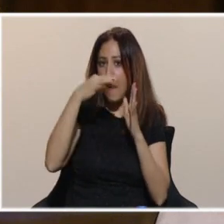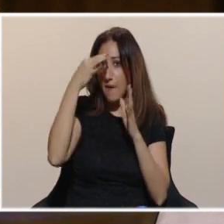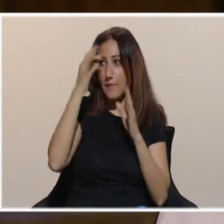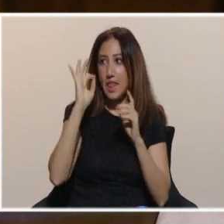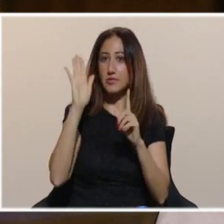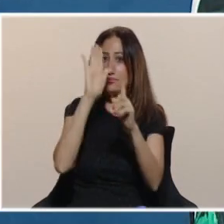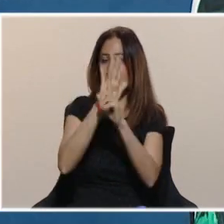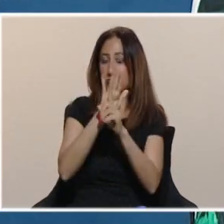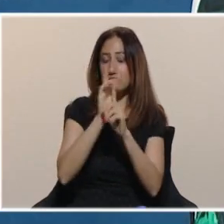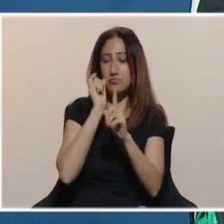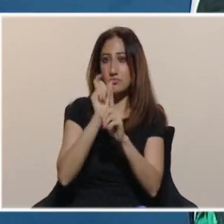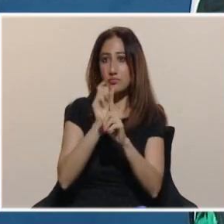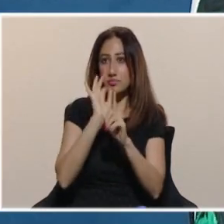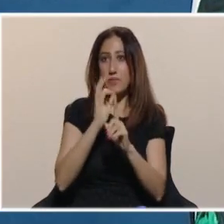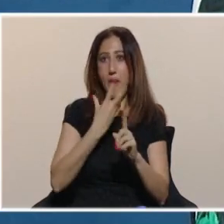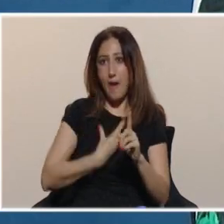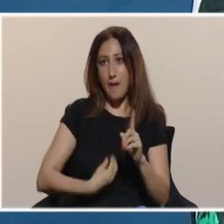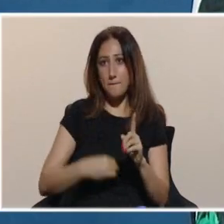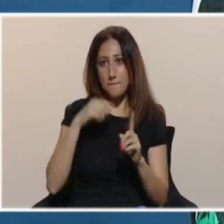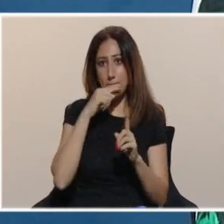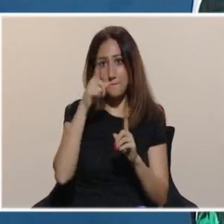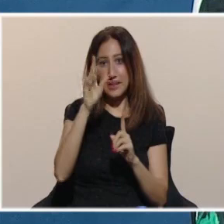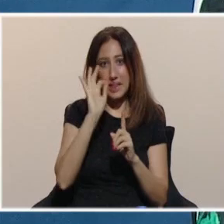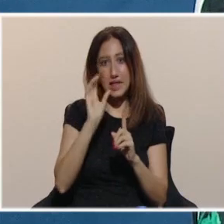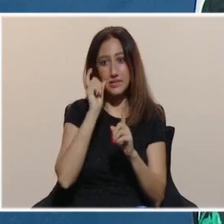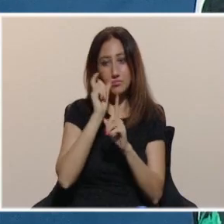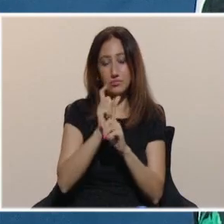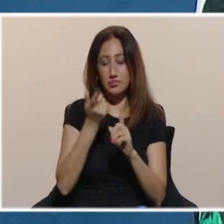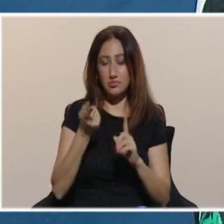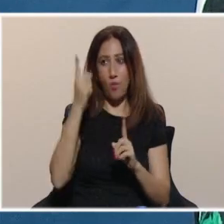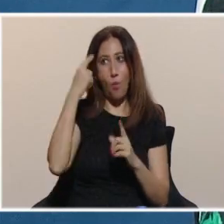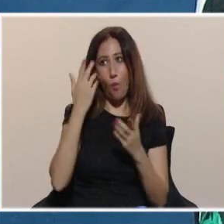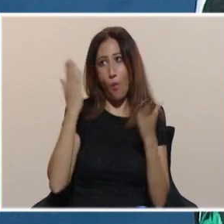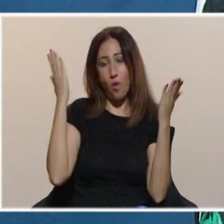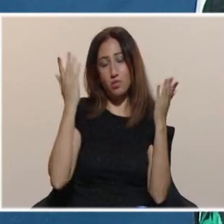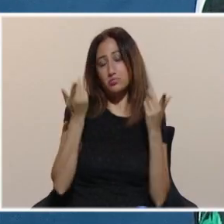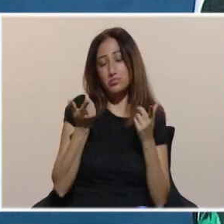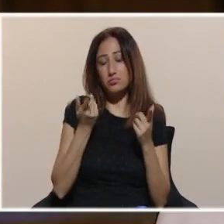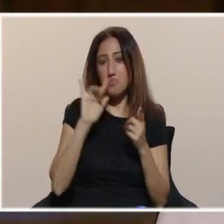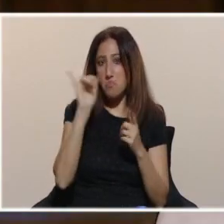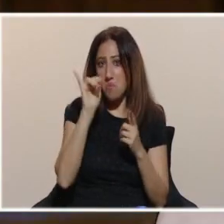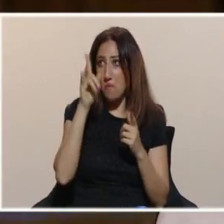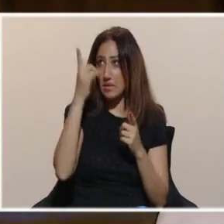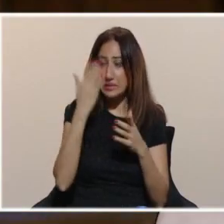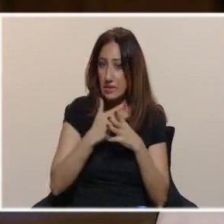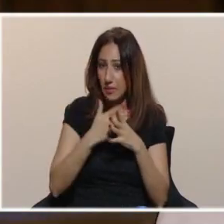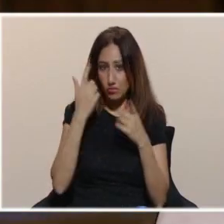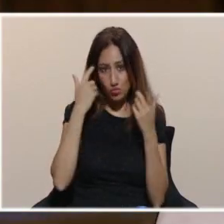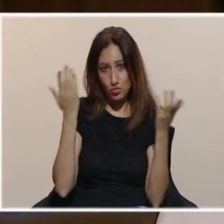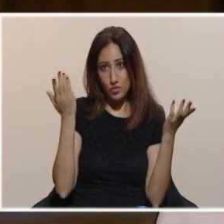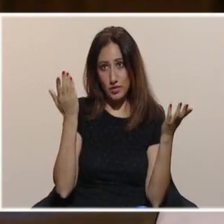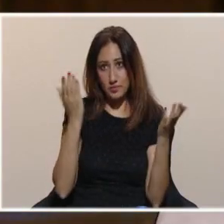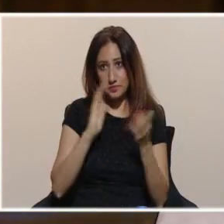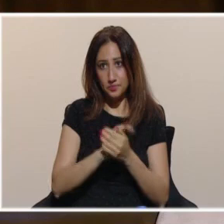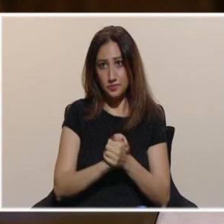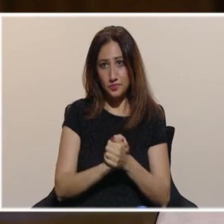والظهر ومصدر الامان في حياه البنت بالذات. فما اعرفش يعني هل في اسباب منطقيه او غير منطقيه. انا في تقديري ما